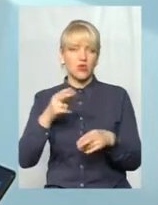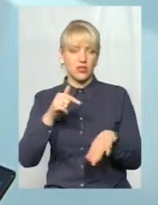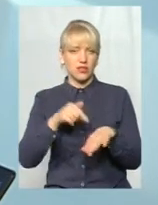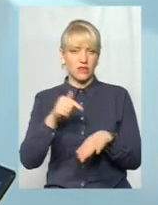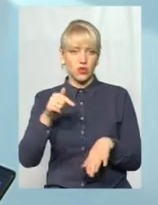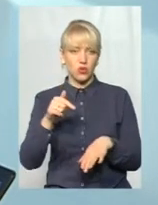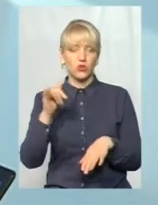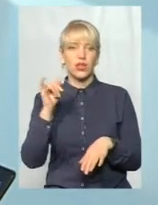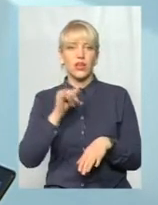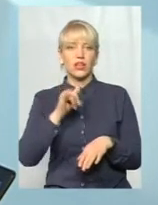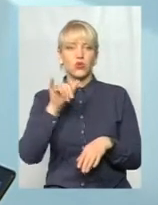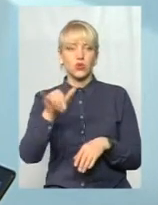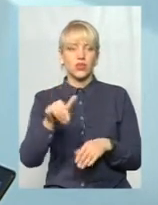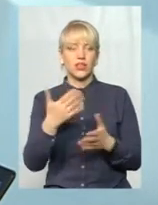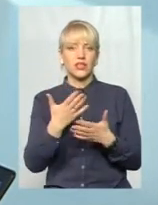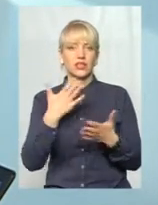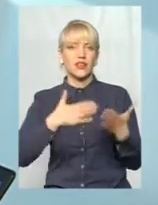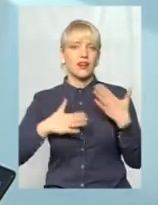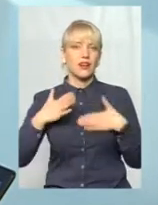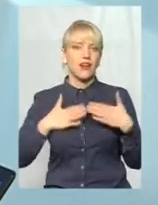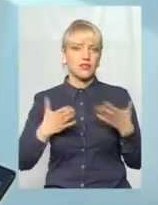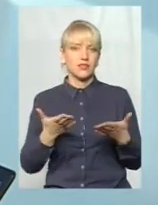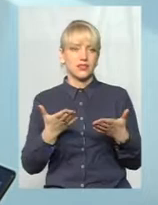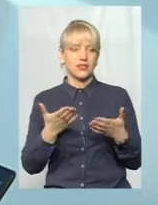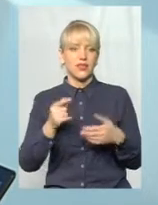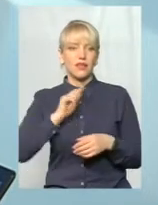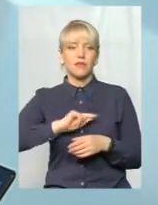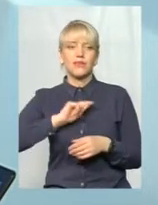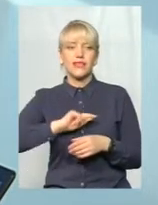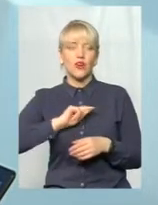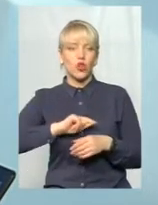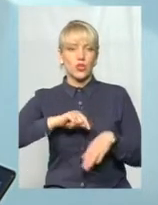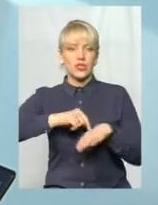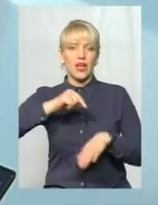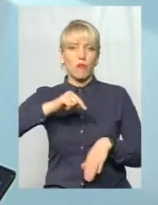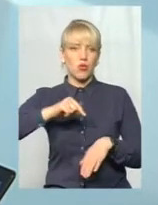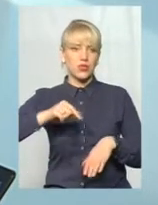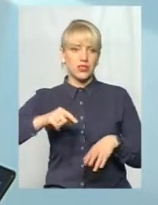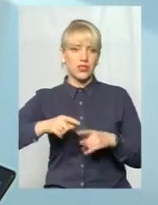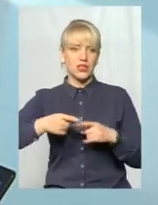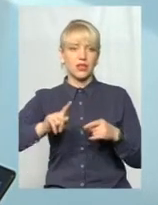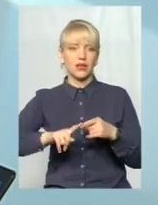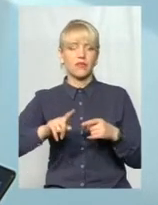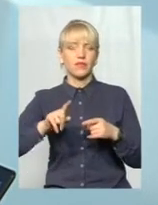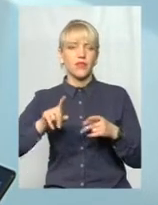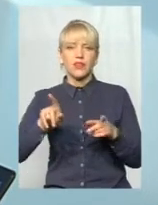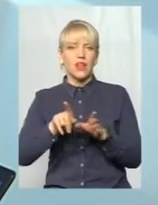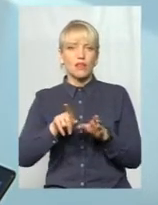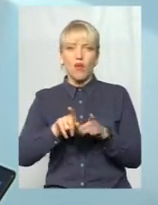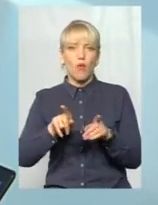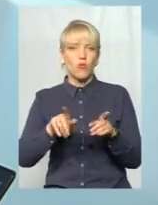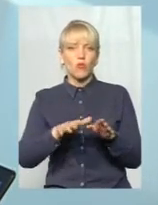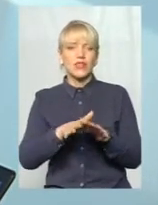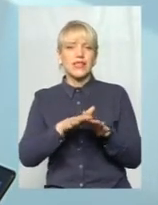них, фактори якоїсь радості, психологічно, емоційне, там взагалі на такому рівні, що дуже